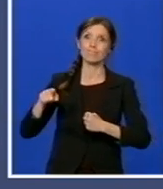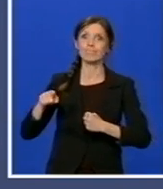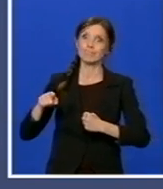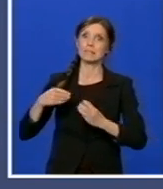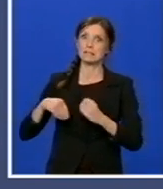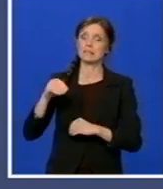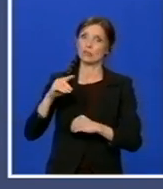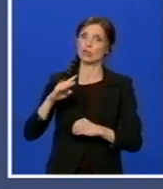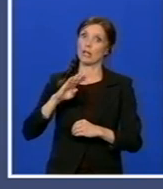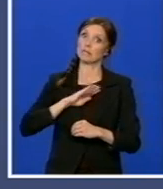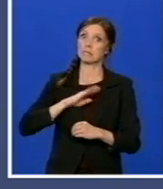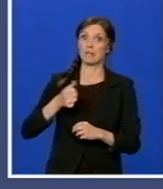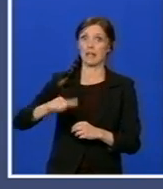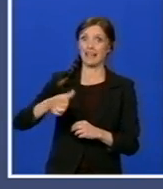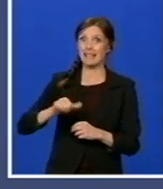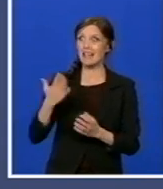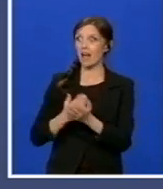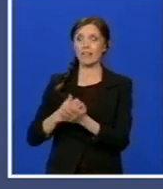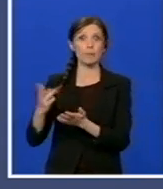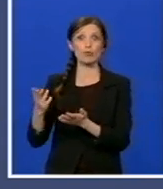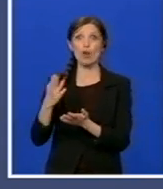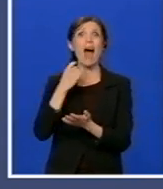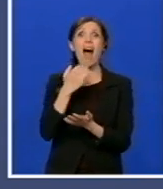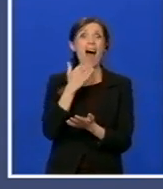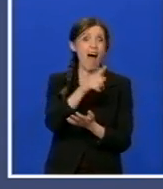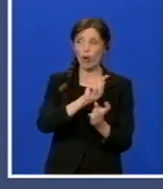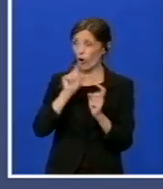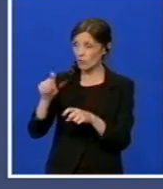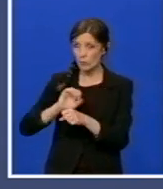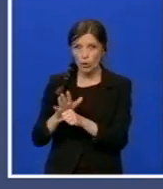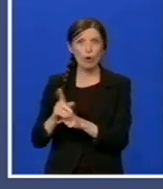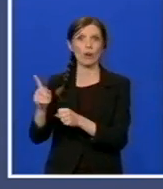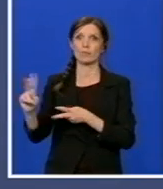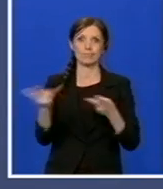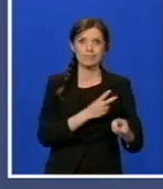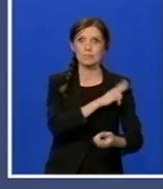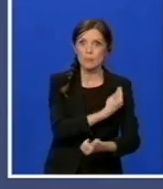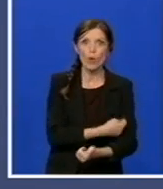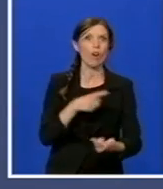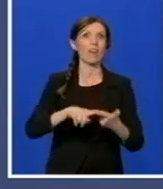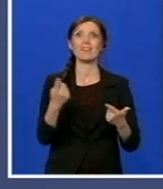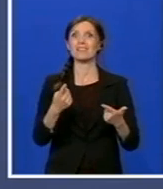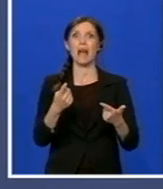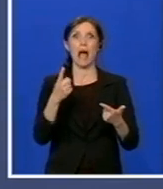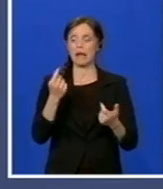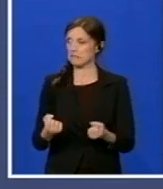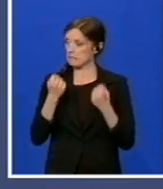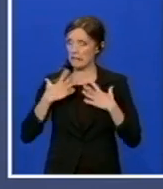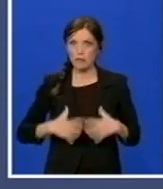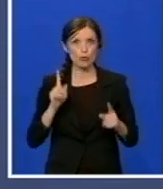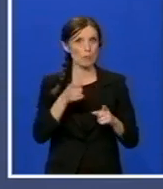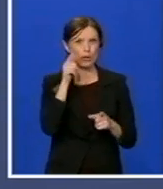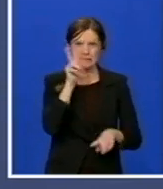za hospitalizacijom, smeštajem u jedinicu intenzivne nege, primenom mehaničke ventilacije,